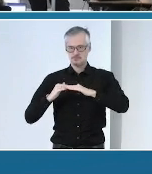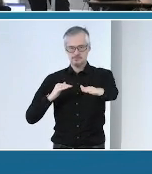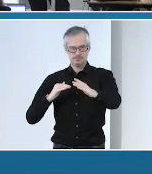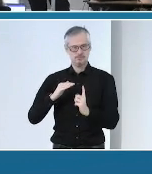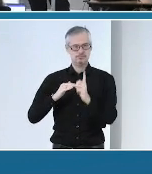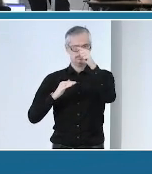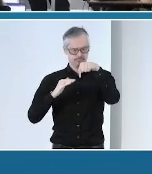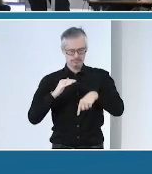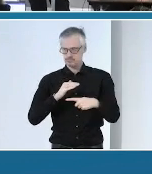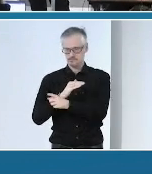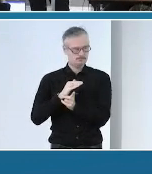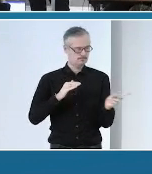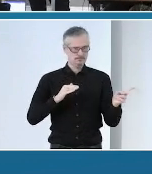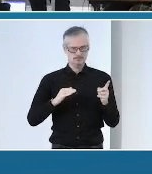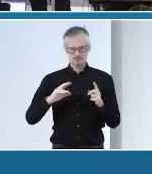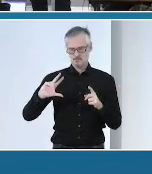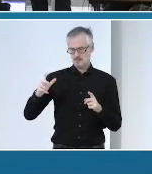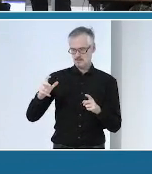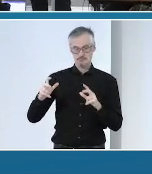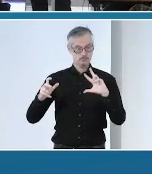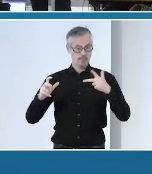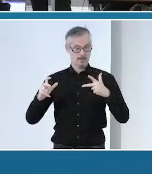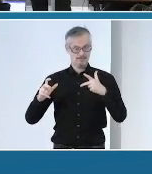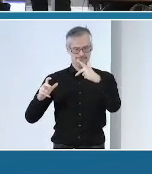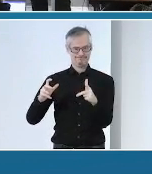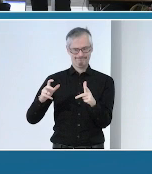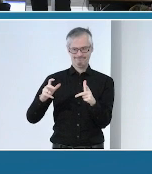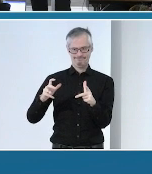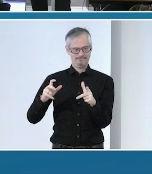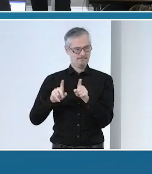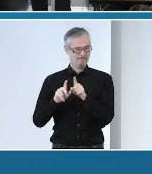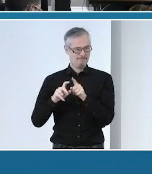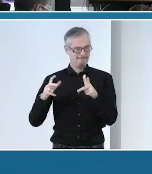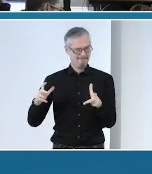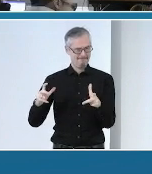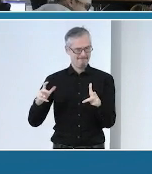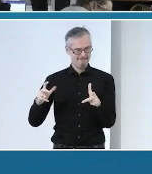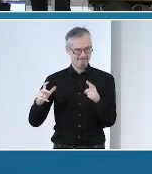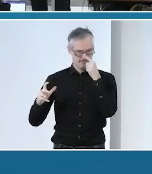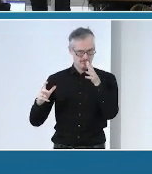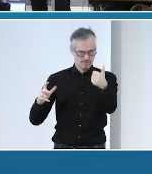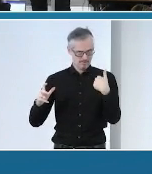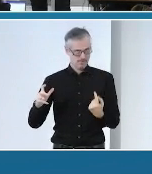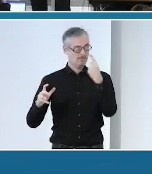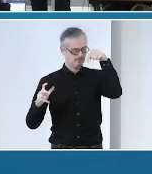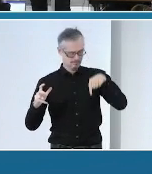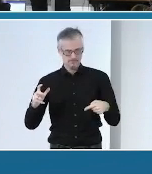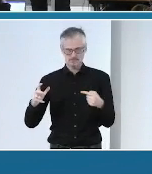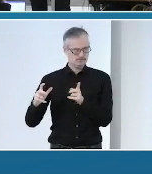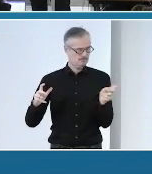travers l'anatomie, on perçoit que le système vestibulaire